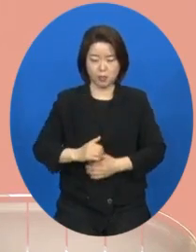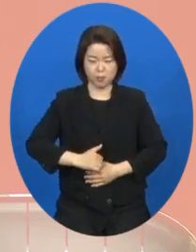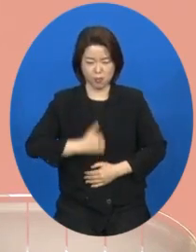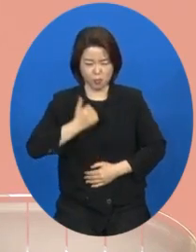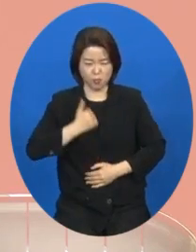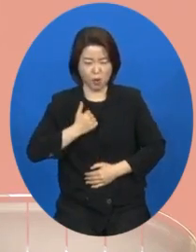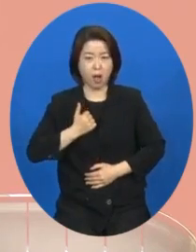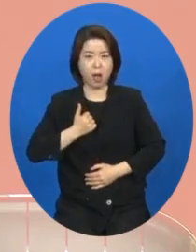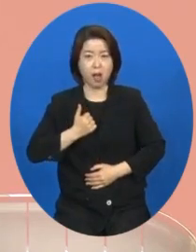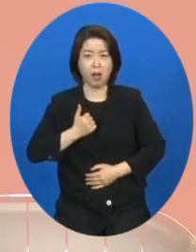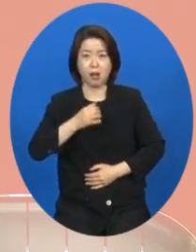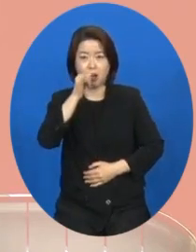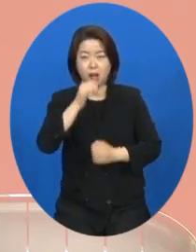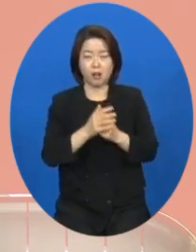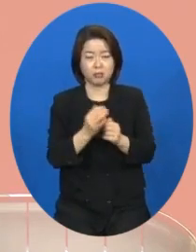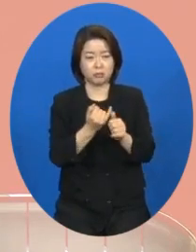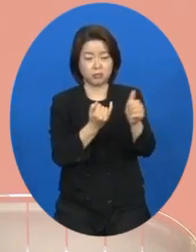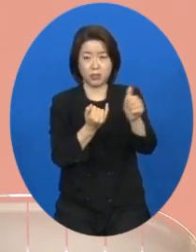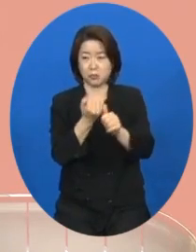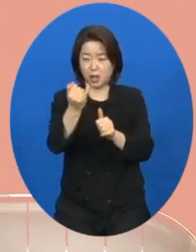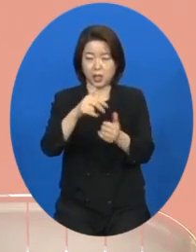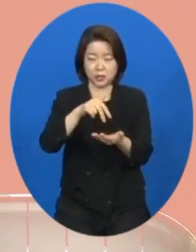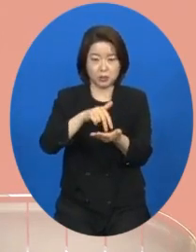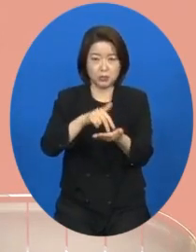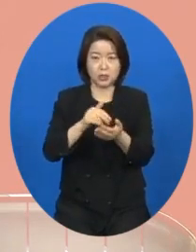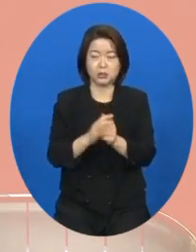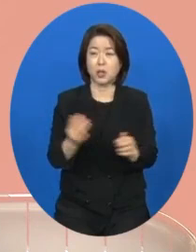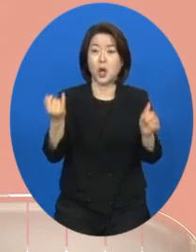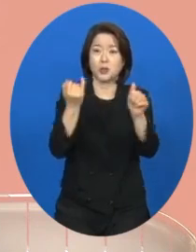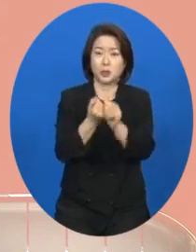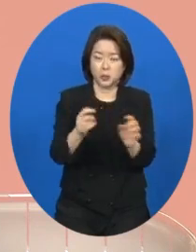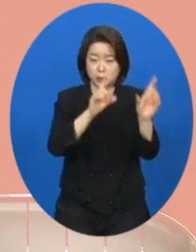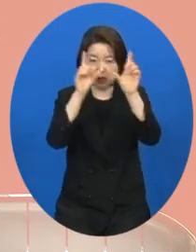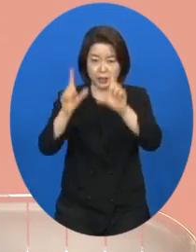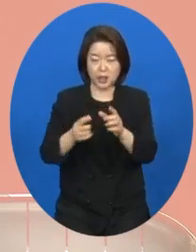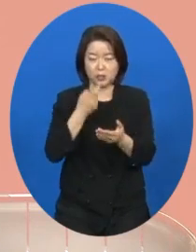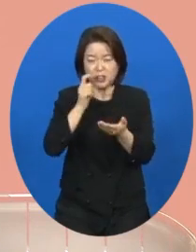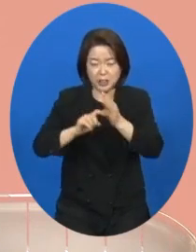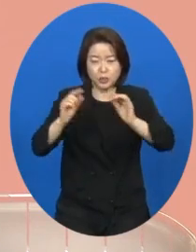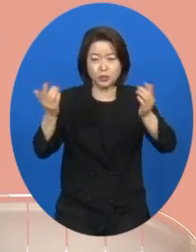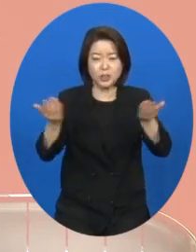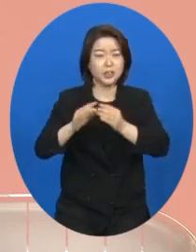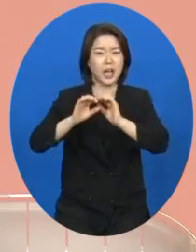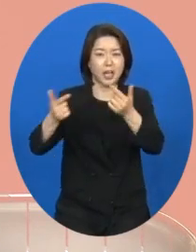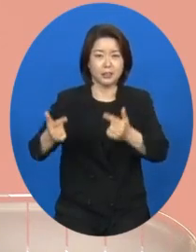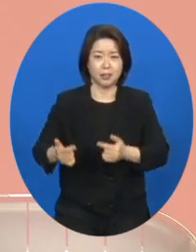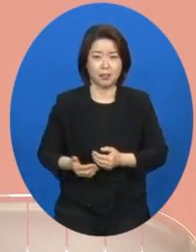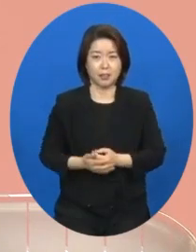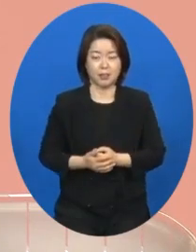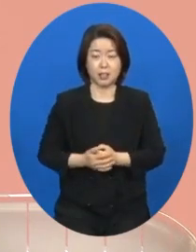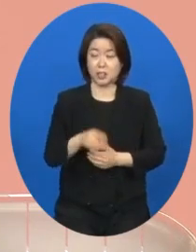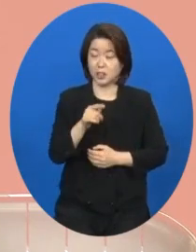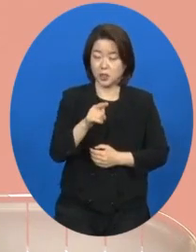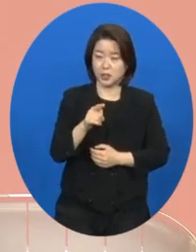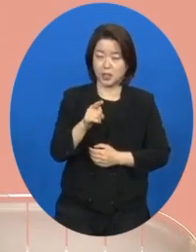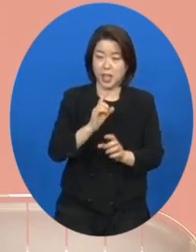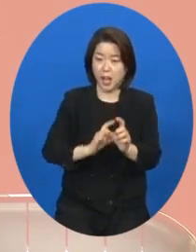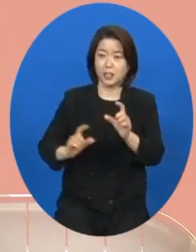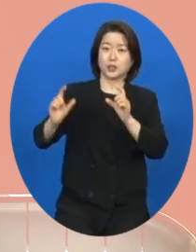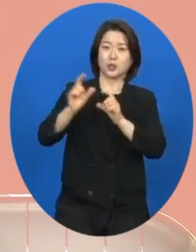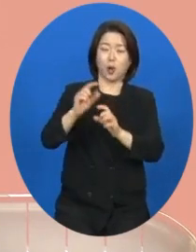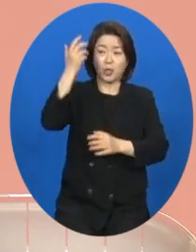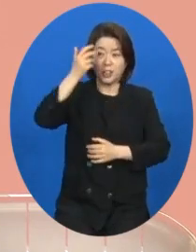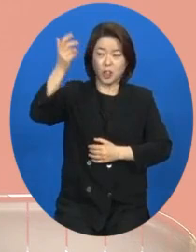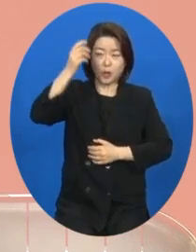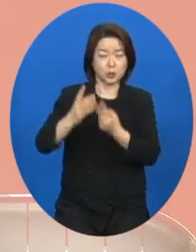내더래요. 남편과 아내로서 이렇게 결혼해서 사는 것도 쉬운 일이 아닌데 여기에